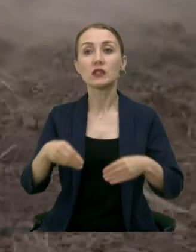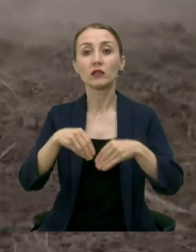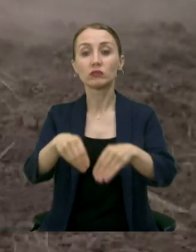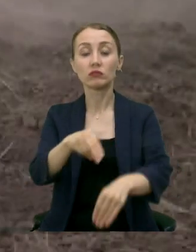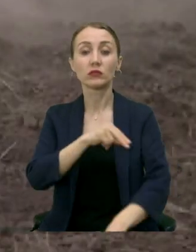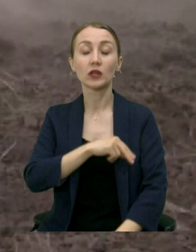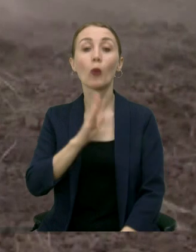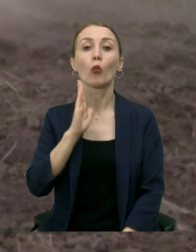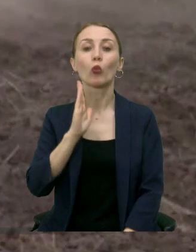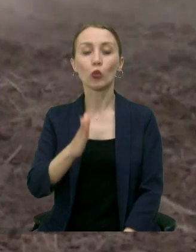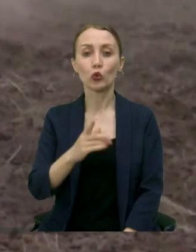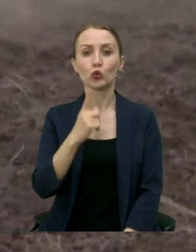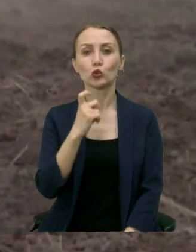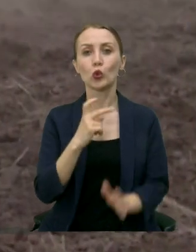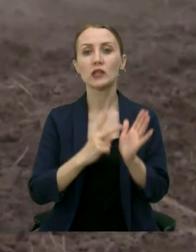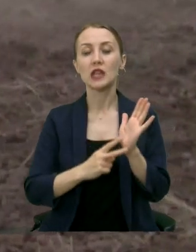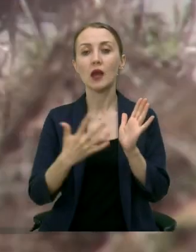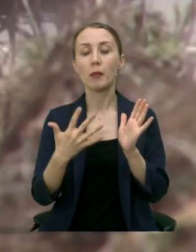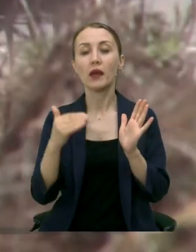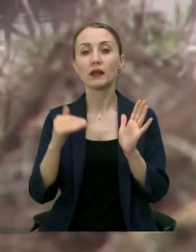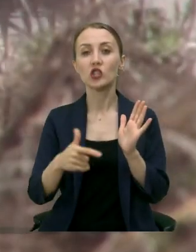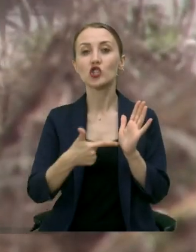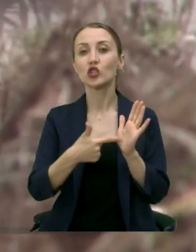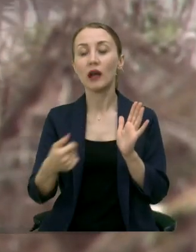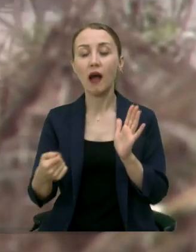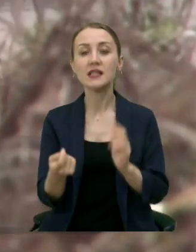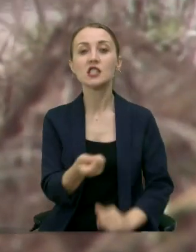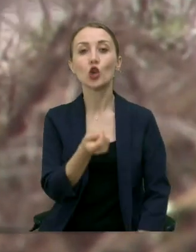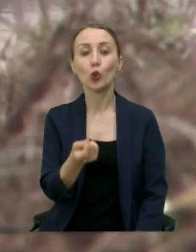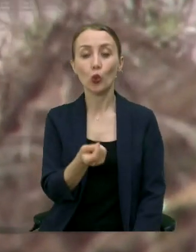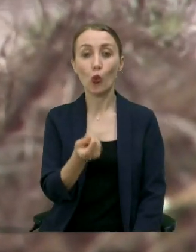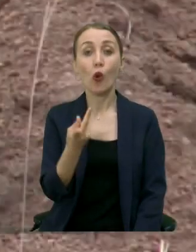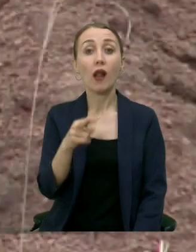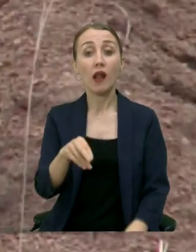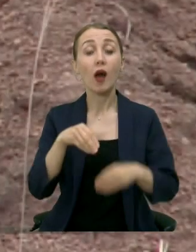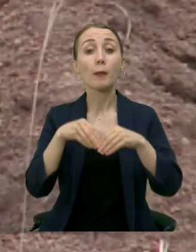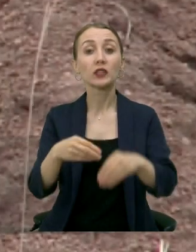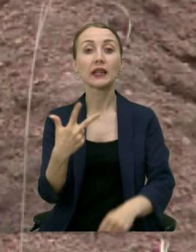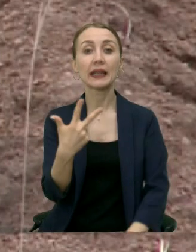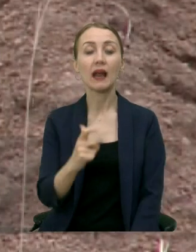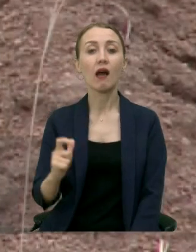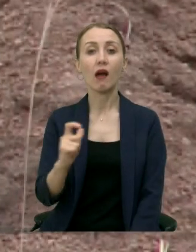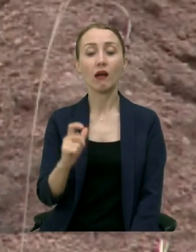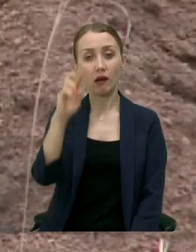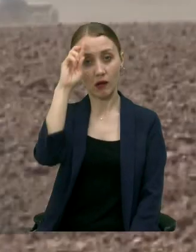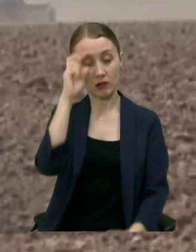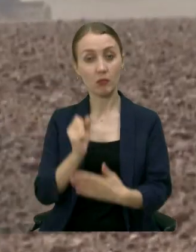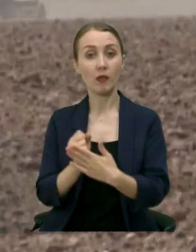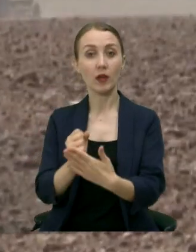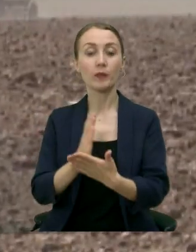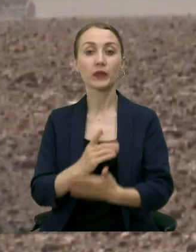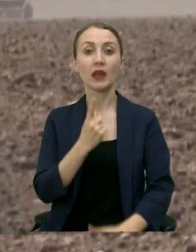района будет посажено более 175 тысяч гектаров зерновых культур. Для посева 3 хозяйствам оказана государственная поддержка в